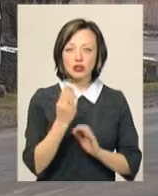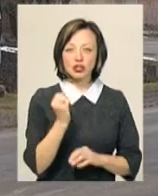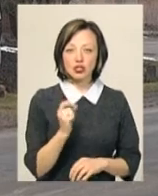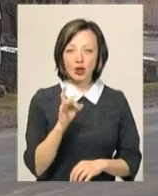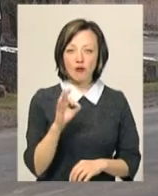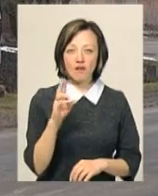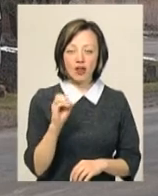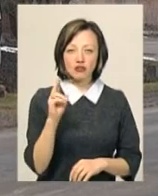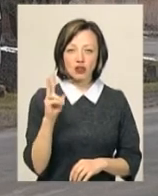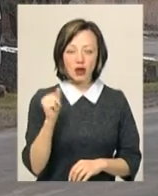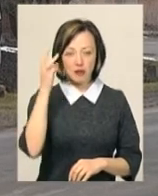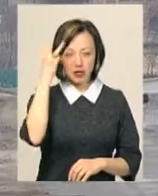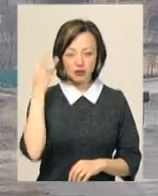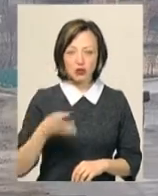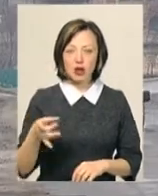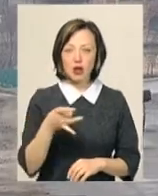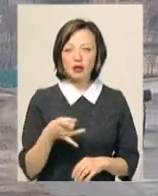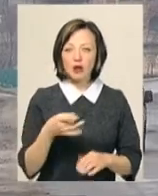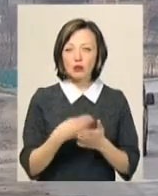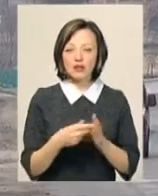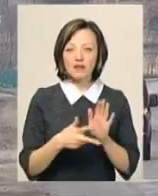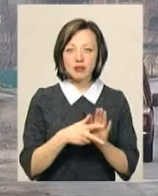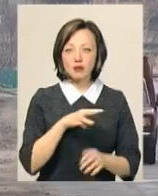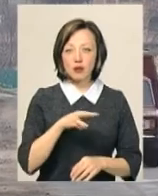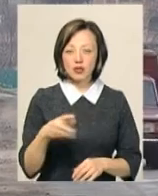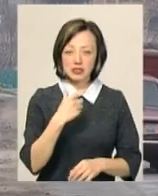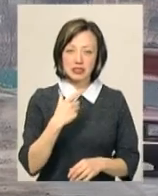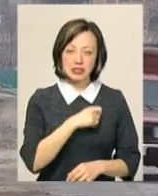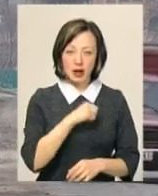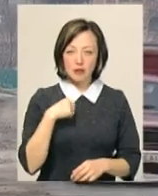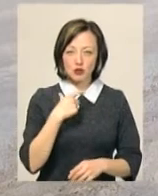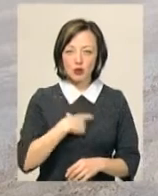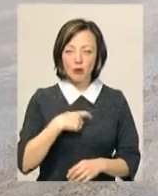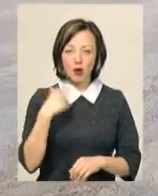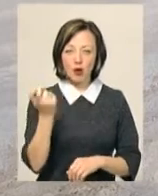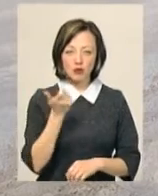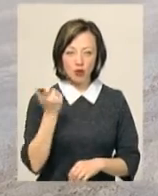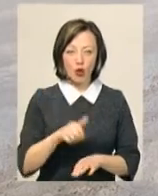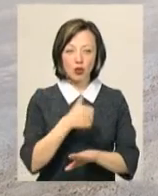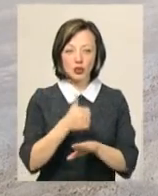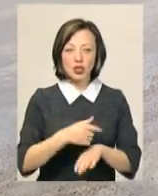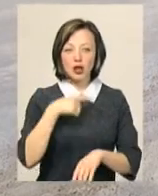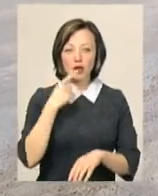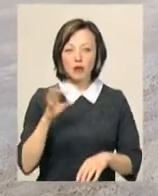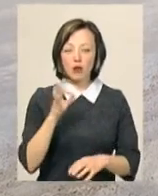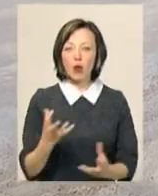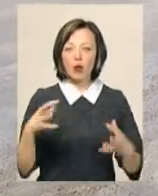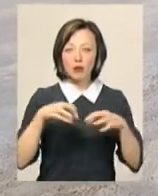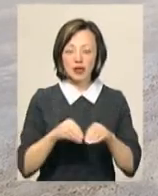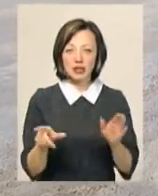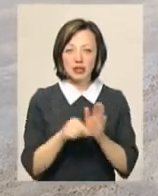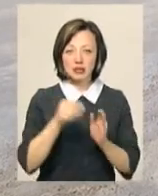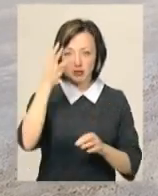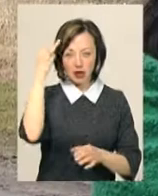Хмельницького району. З бюджетом у 8 мільйонів гривень селяни тут самі собі господарі. Очільник Шаровечки Болеслав Бондар каже, про об'єднання з обласним